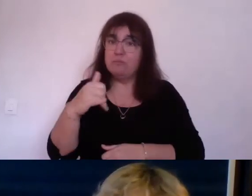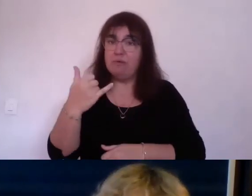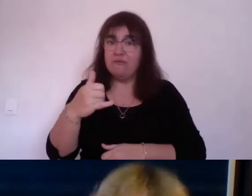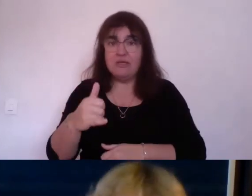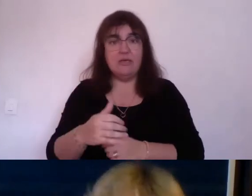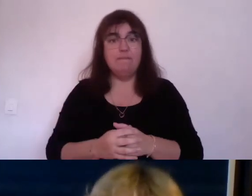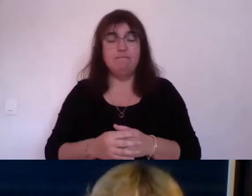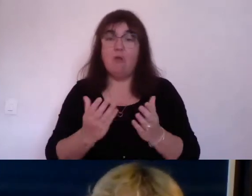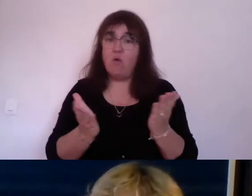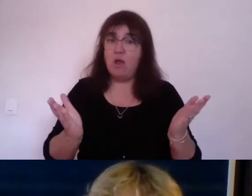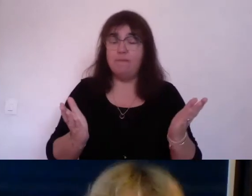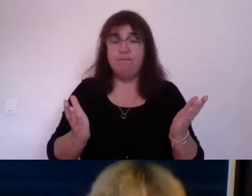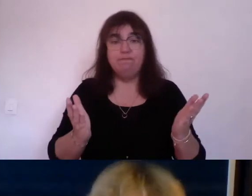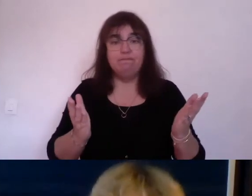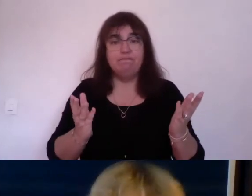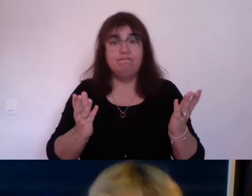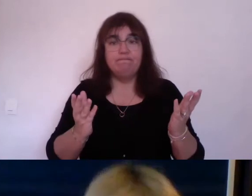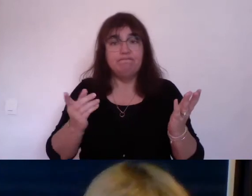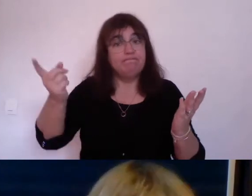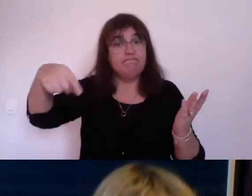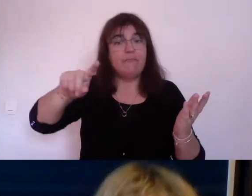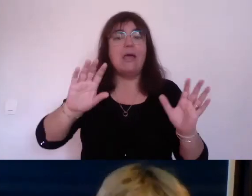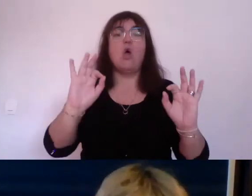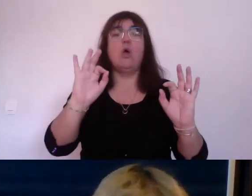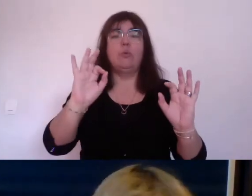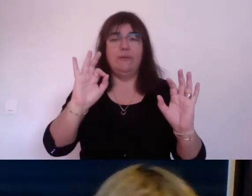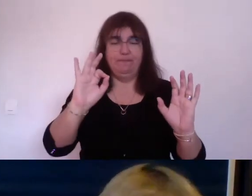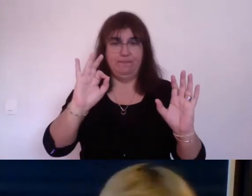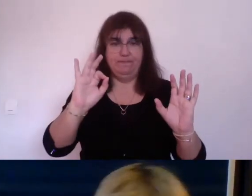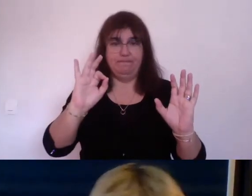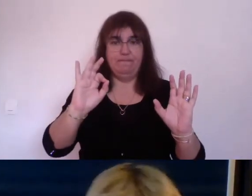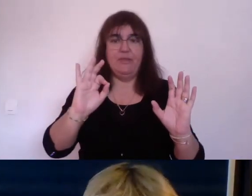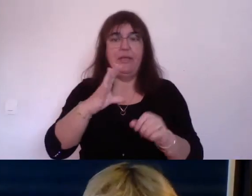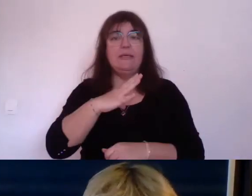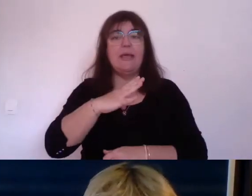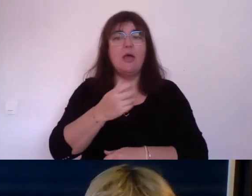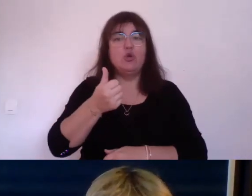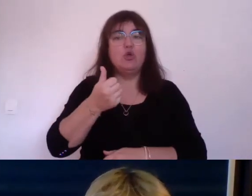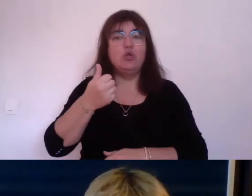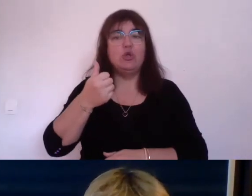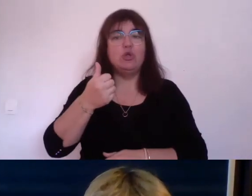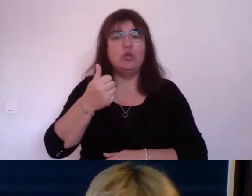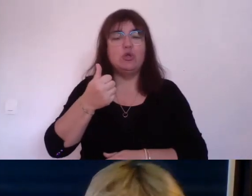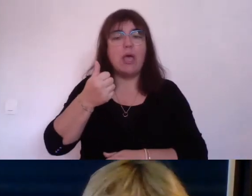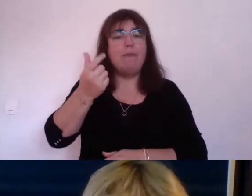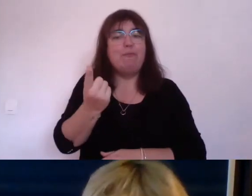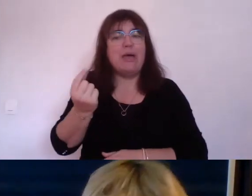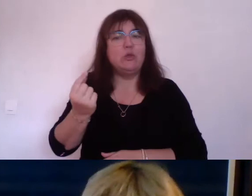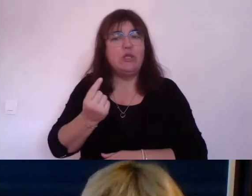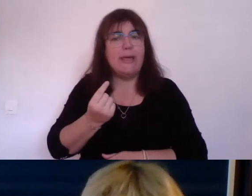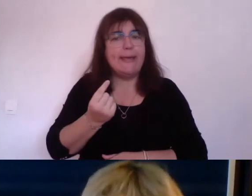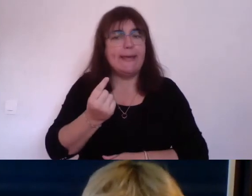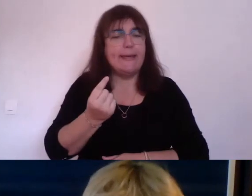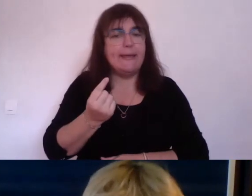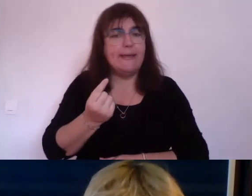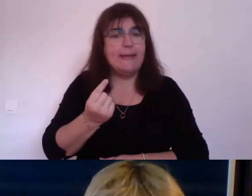Et voilà. Donc, je vous invite à venir. Alors, oui, un partenaire, l'un de nos partenaires, vous invite déjà